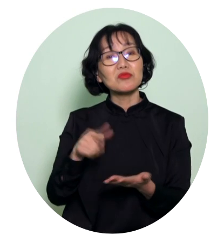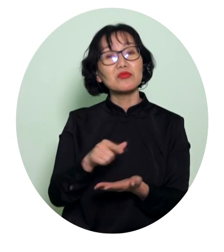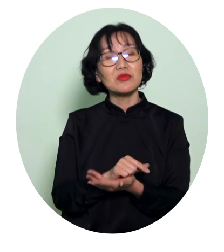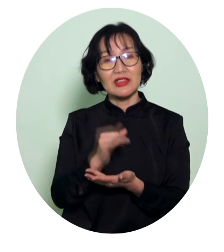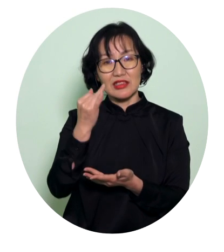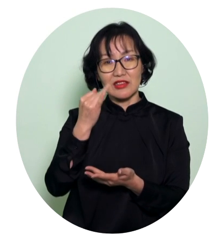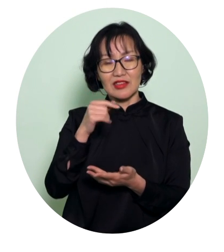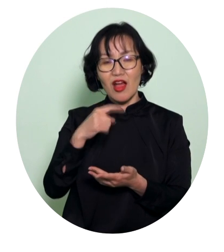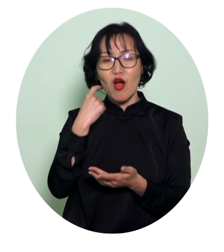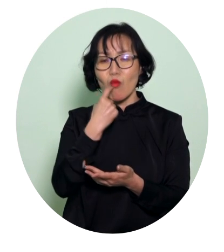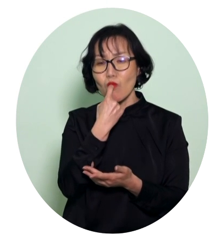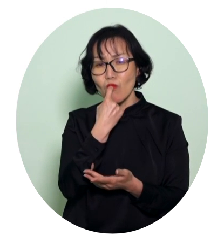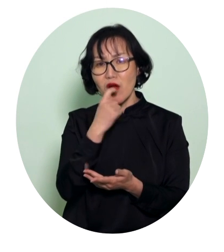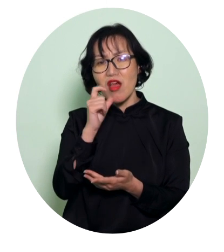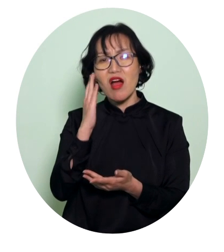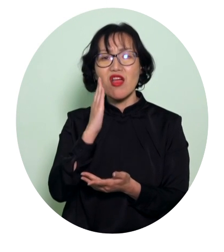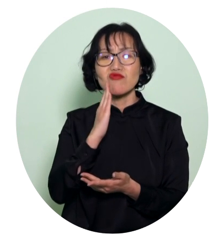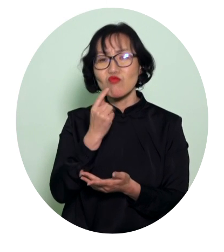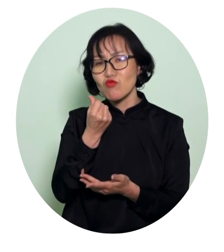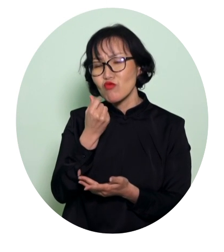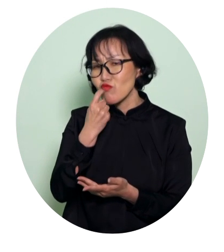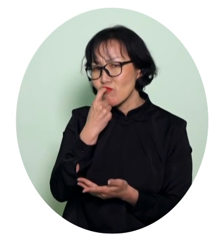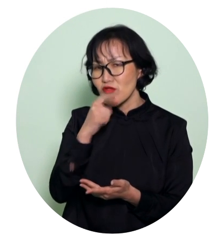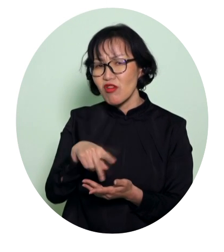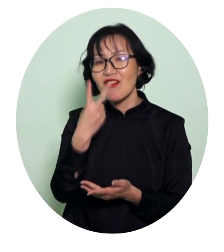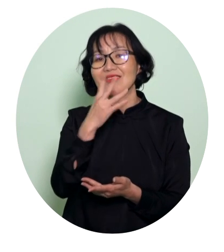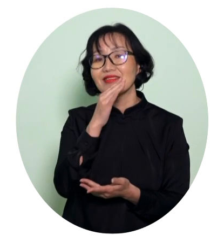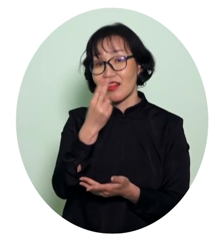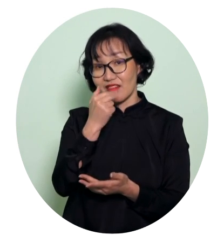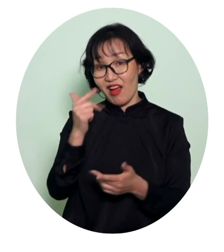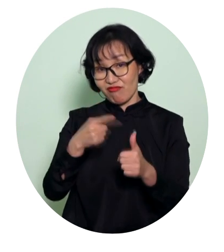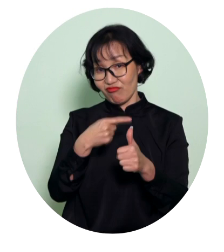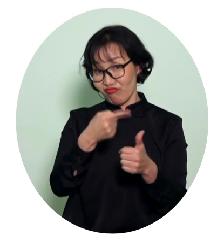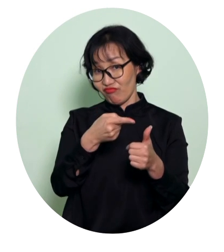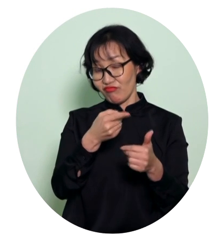дааг гэдэг маань эхийгээ хөхөж байгаа хоёр настай даагыг нэрлэдэг байна.